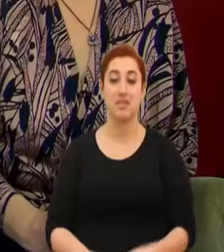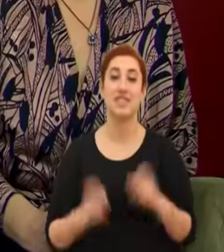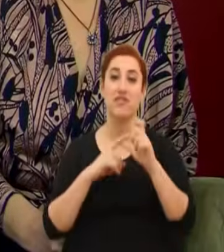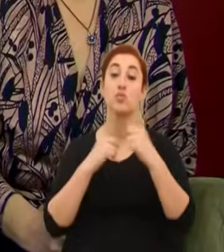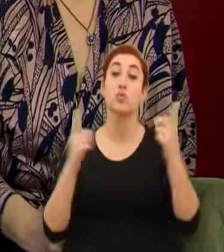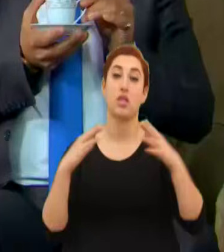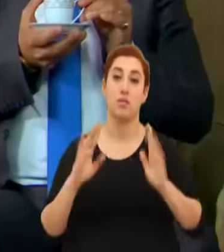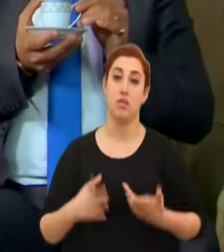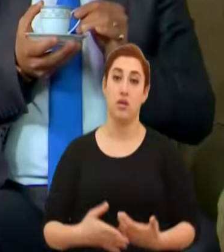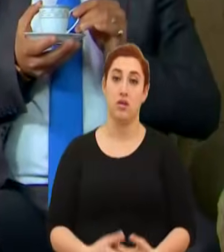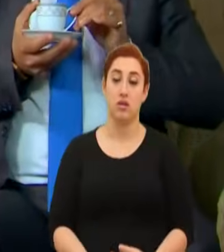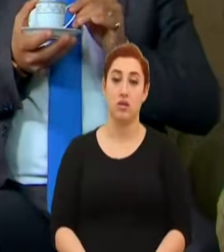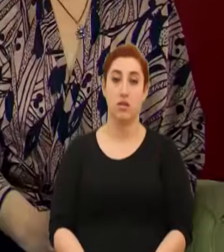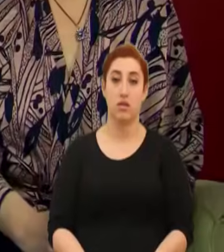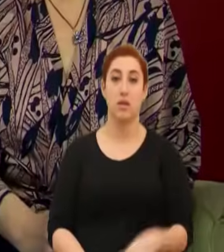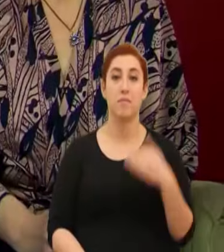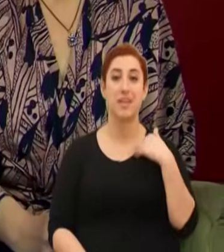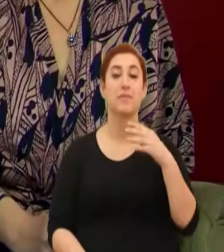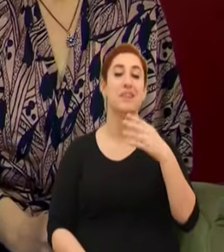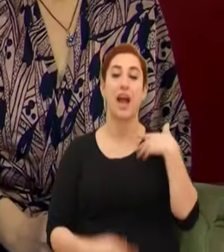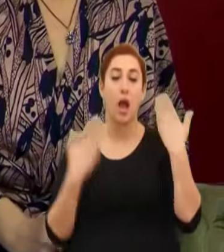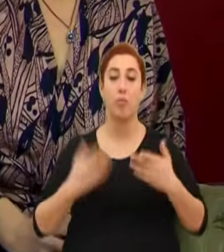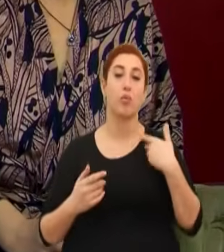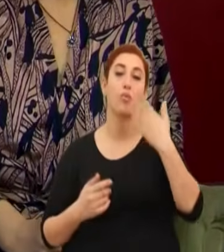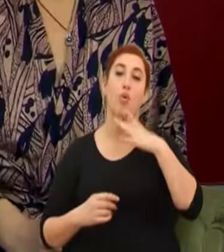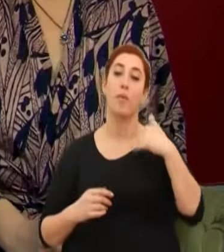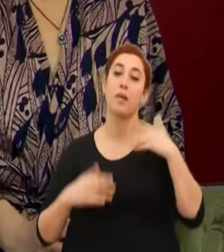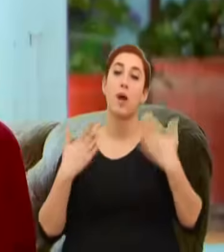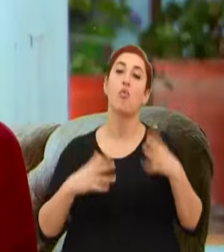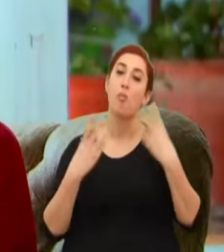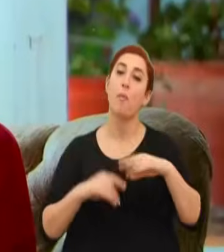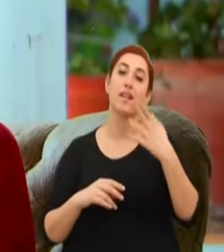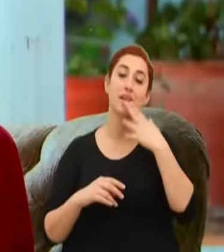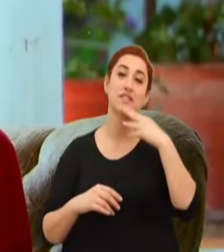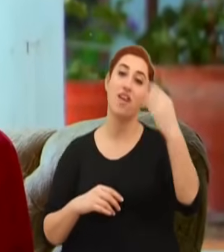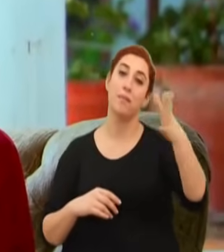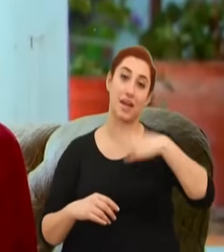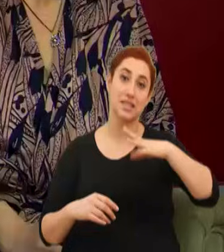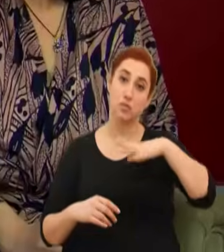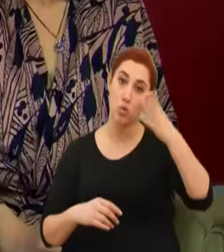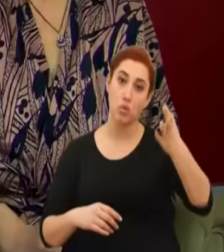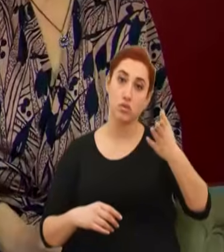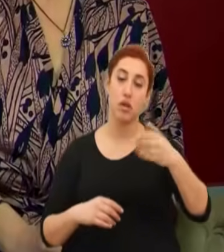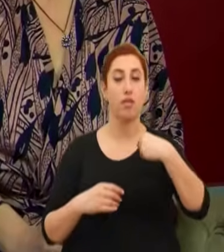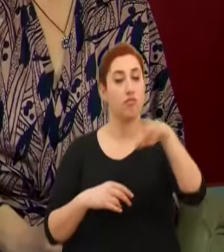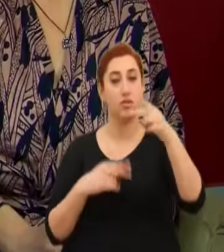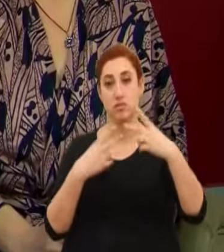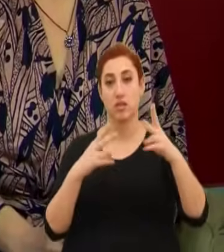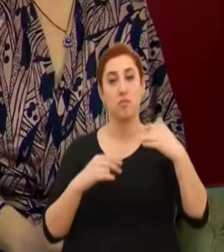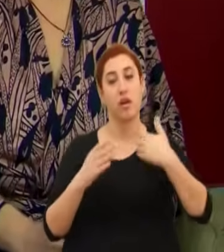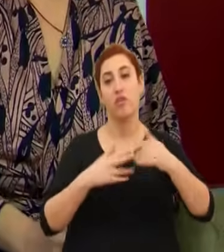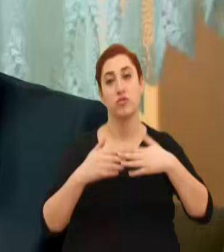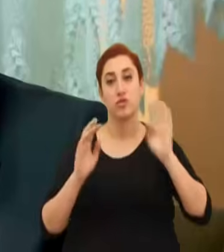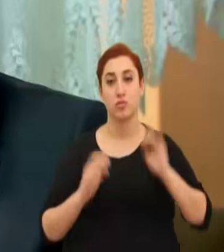Sevim uzatma. Benim rızam yok. Benim rızam olmadan kızını vermek istiyorsan verebilirsin.